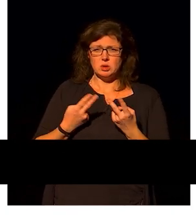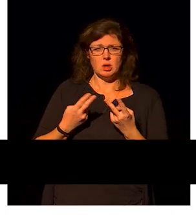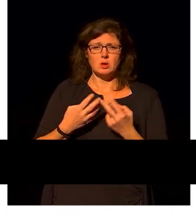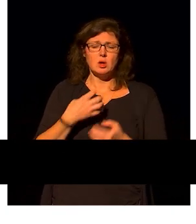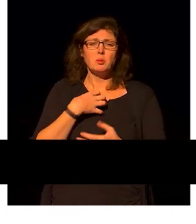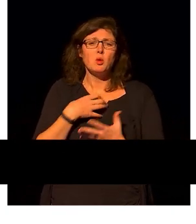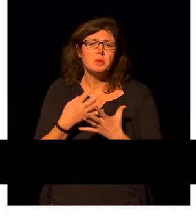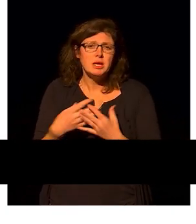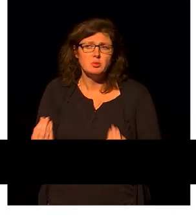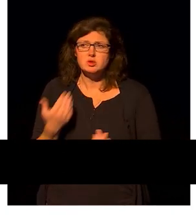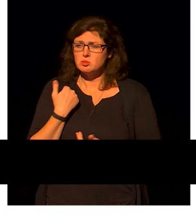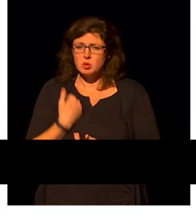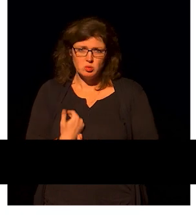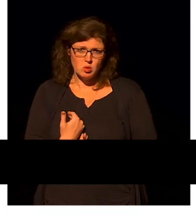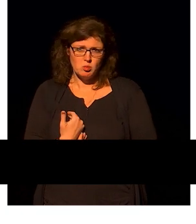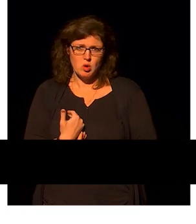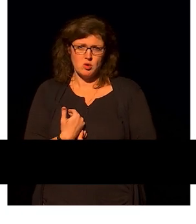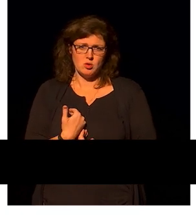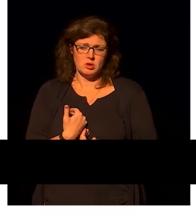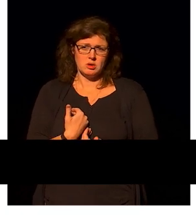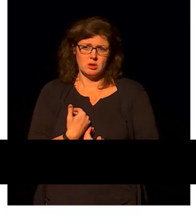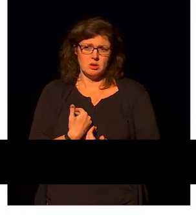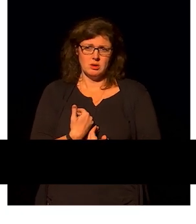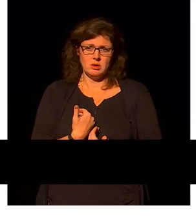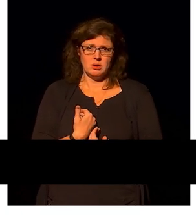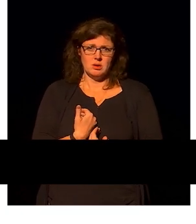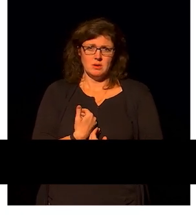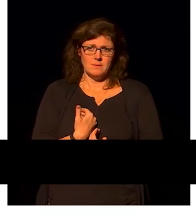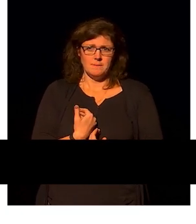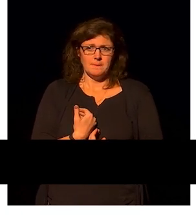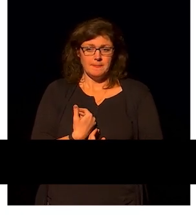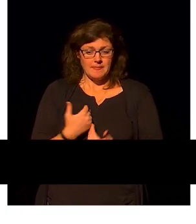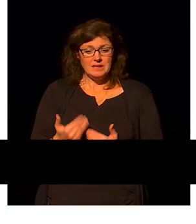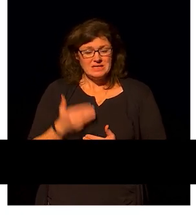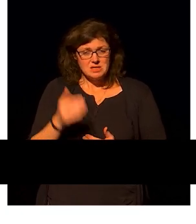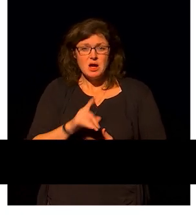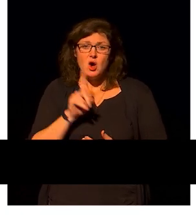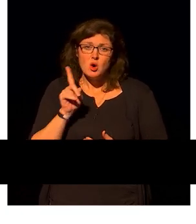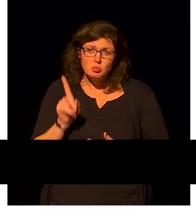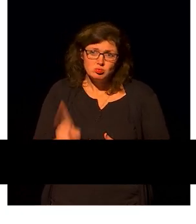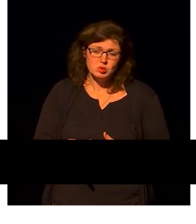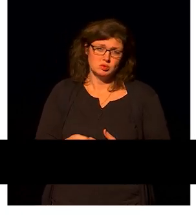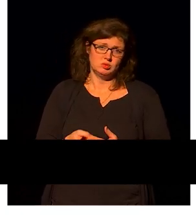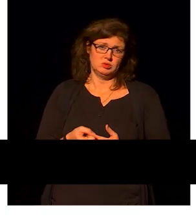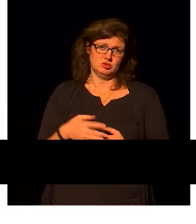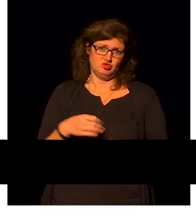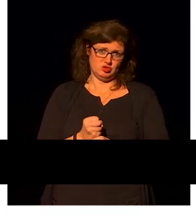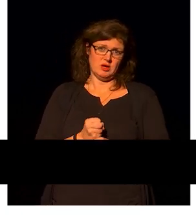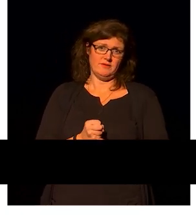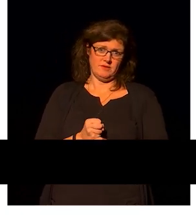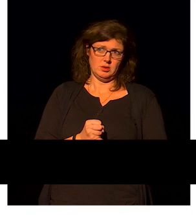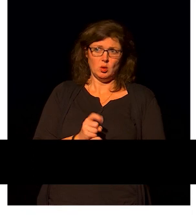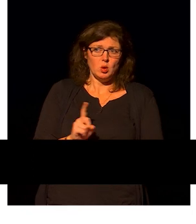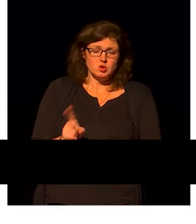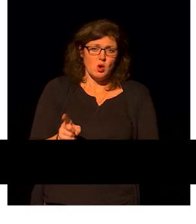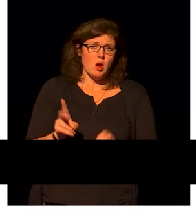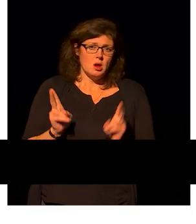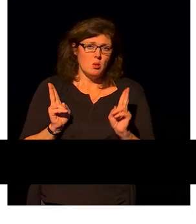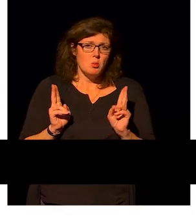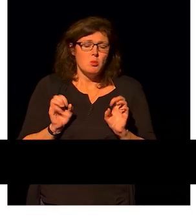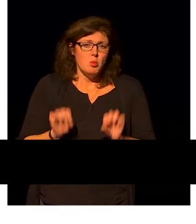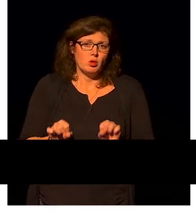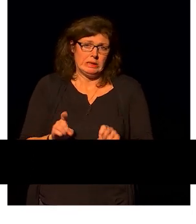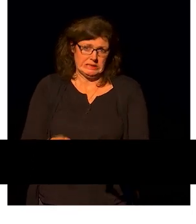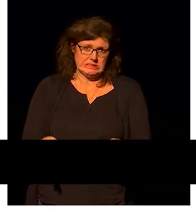Problemlösungen und Bemühungen und so weiter danach auch möglich sein müssen und möglich sein werden. Das ist klar, und auch ein